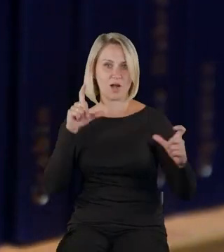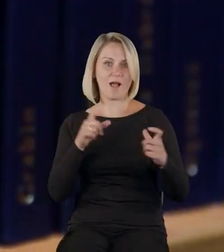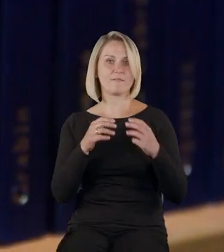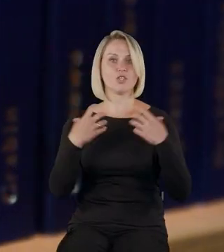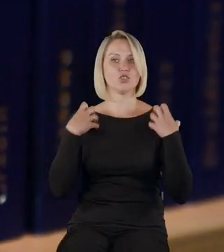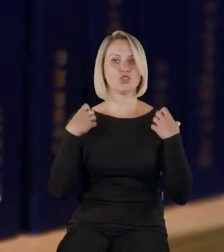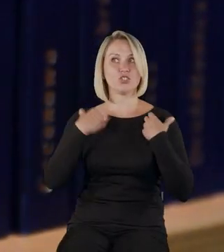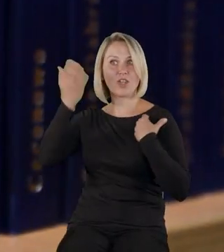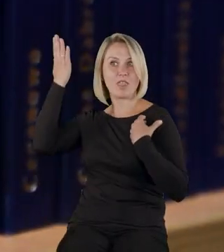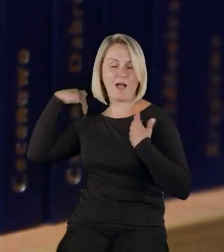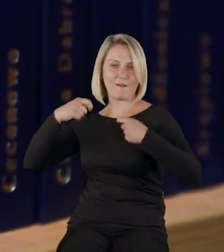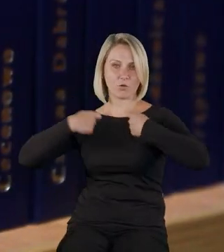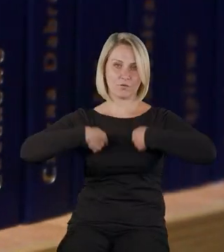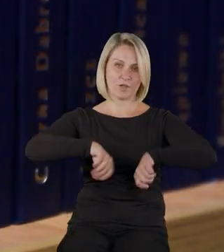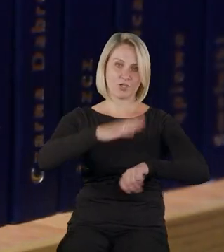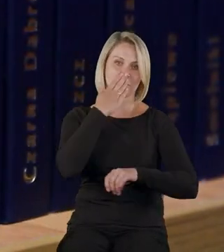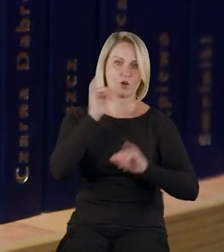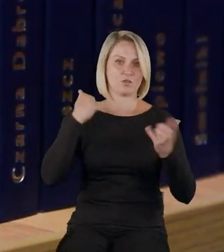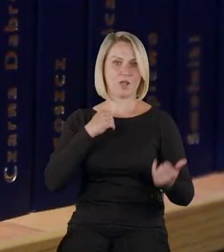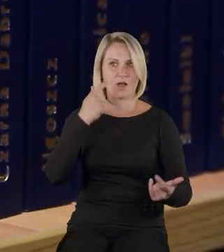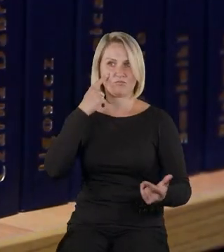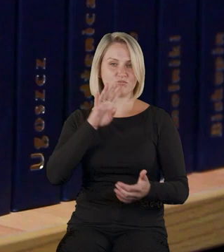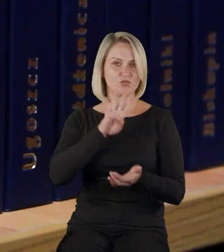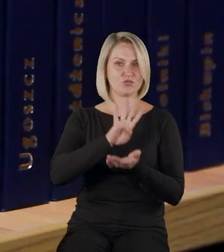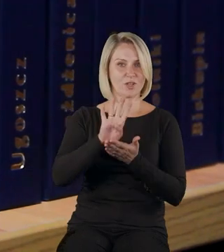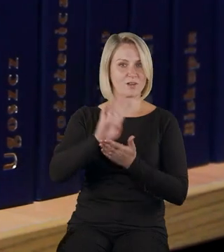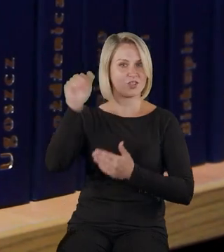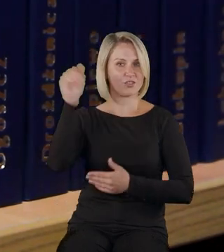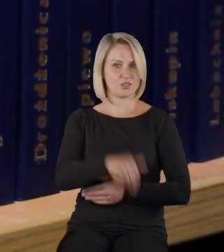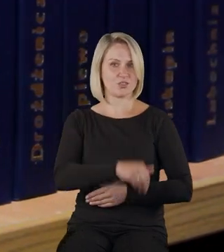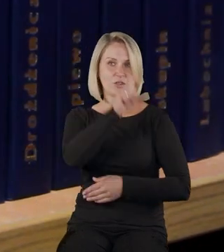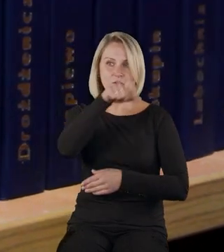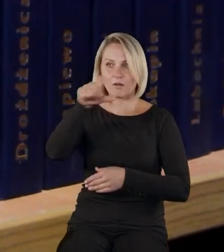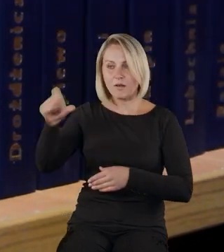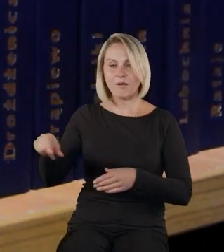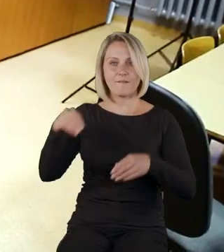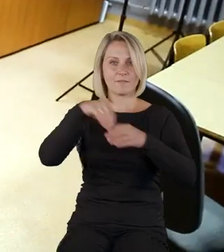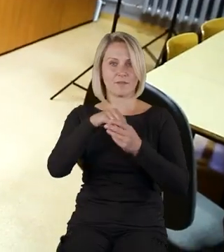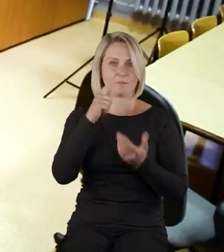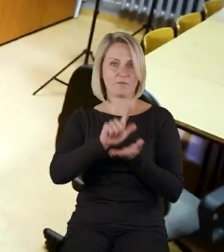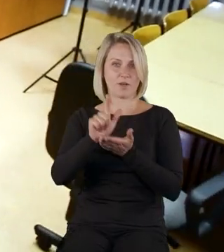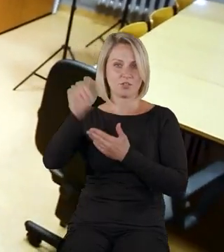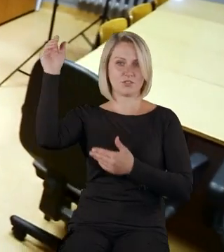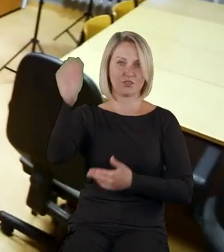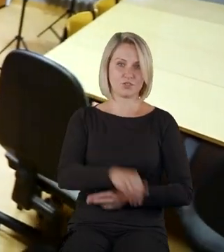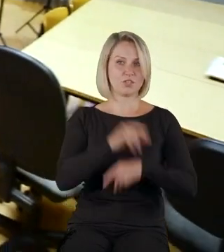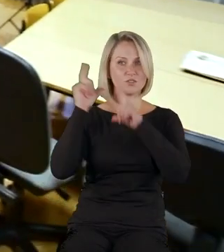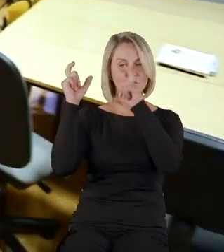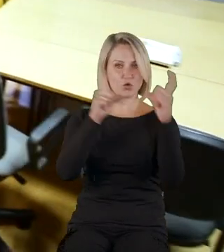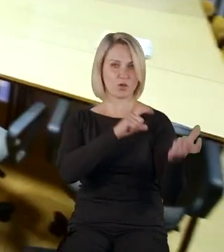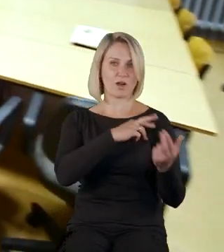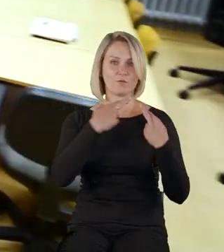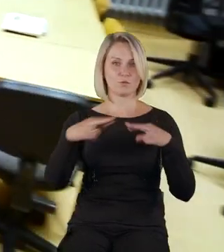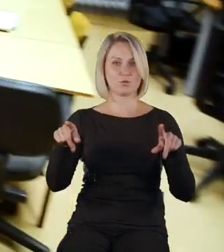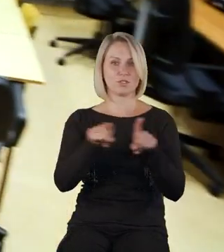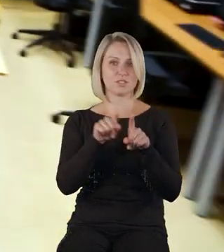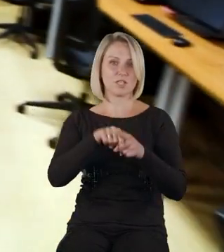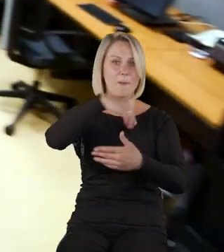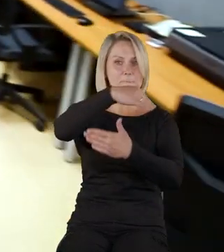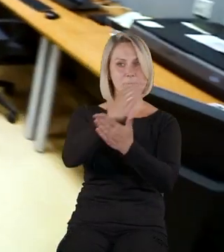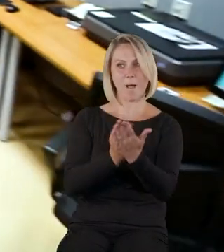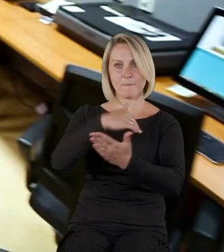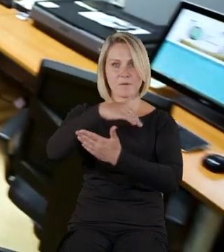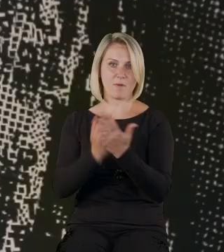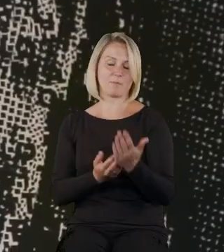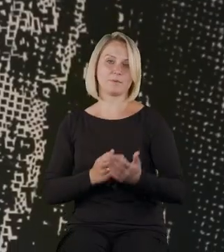życie dawnej wsi. Możemy tu znaleźć blisko 14 tysięcy obiektów, w tym ponad 12 tysięcy fotografii oraz liczne mapy